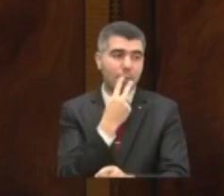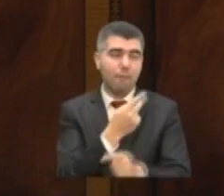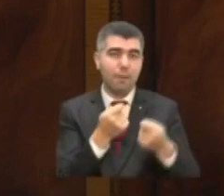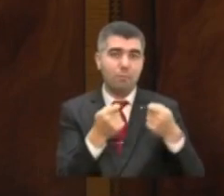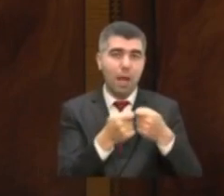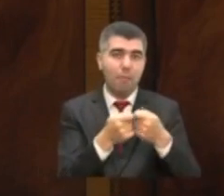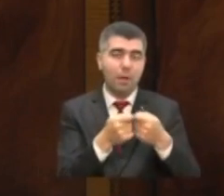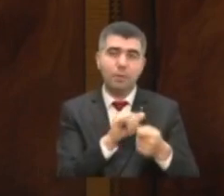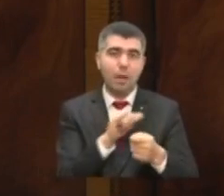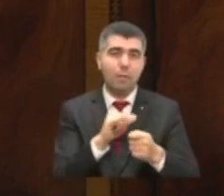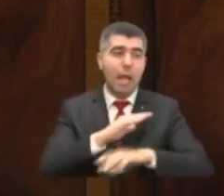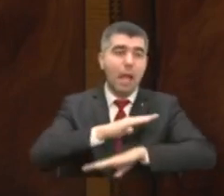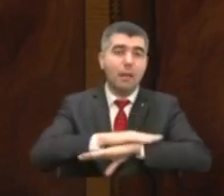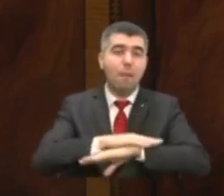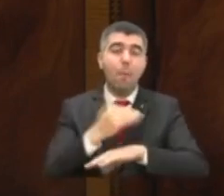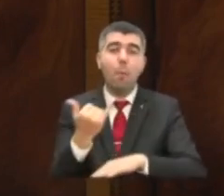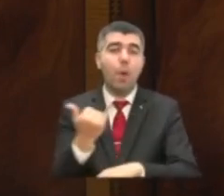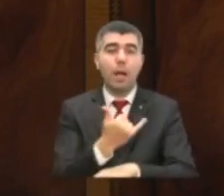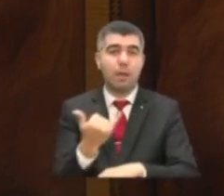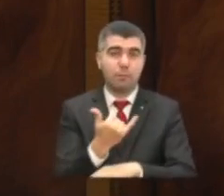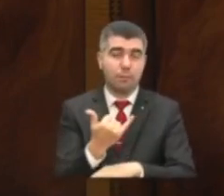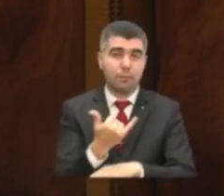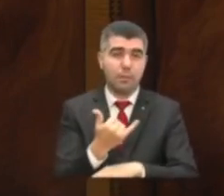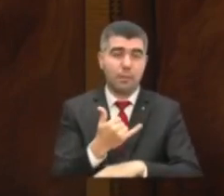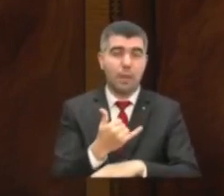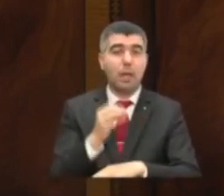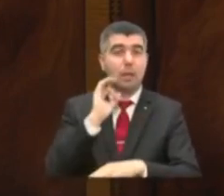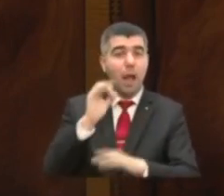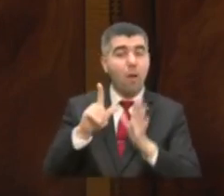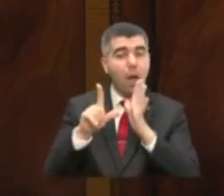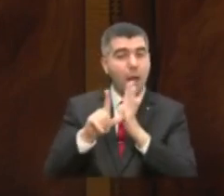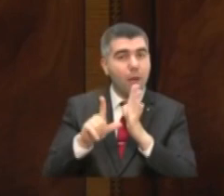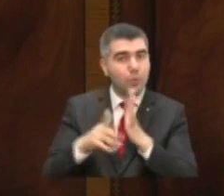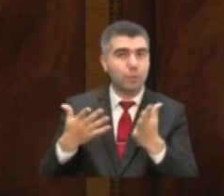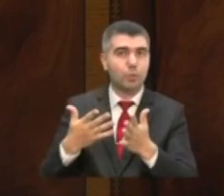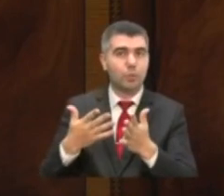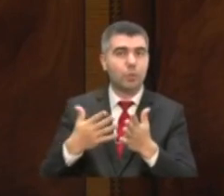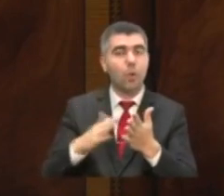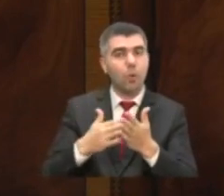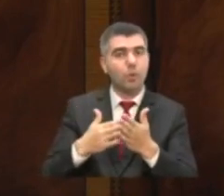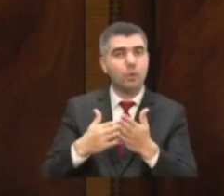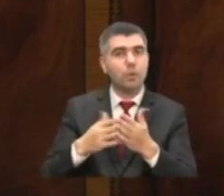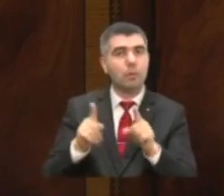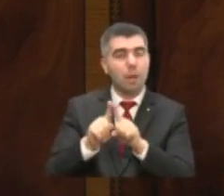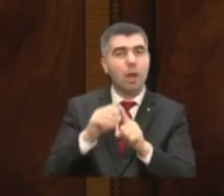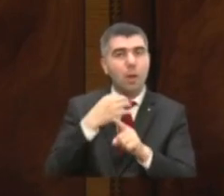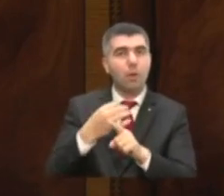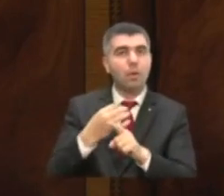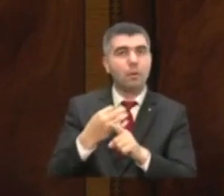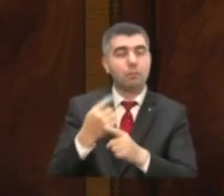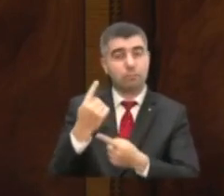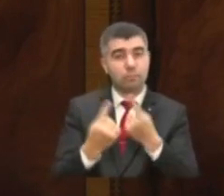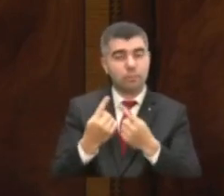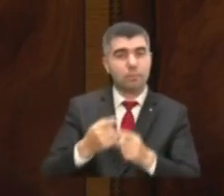بقاش قواعد، ما بقاش نظام، ما بقاش قانون، وربما قبل ذلك ما بقاش